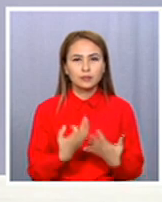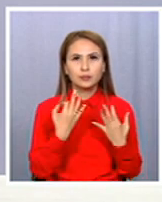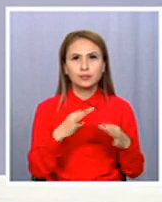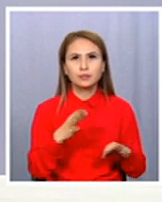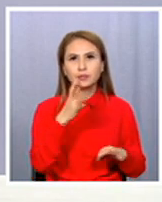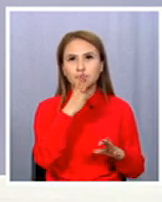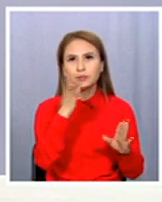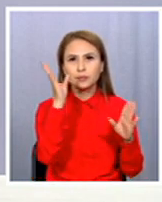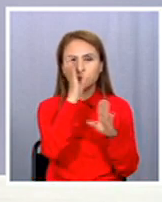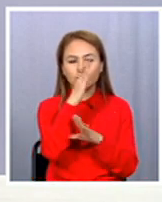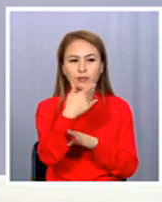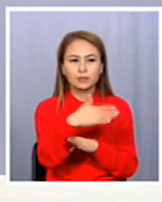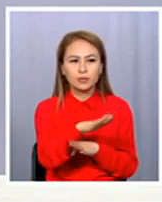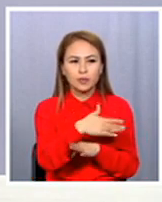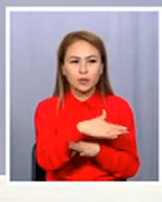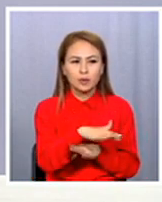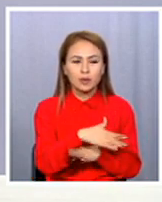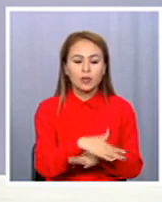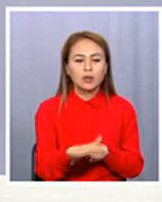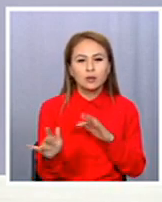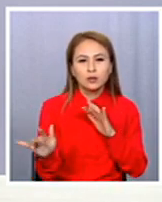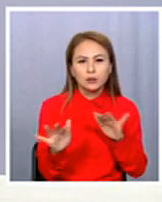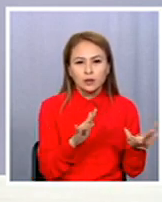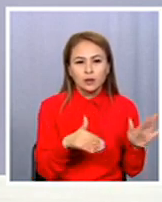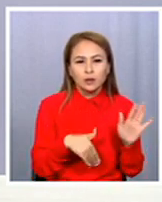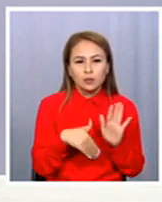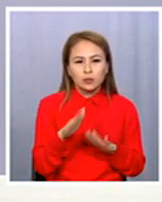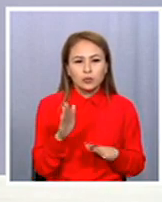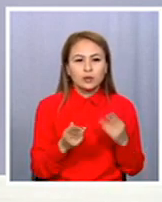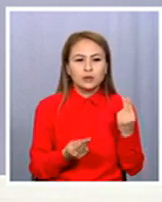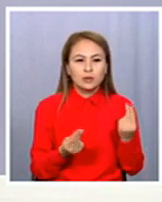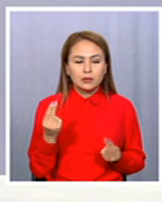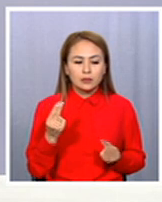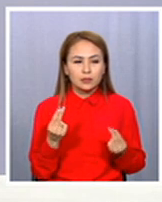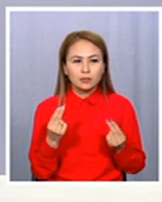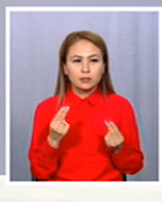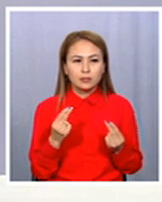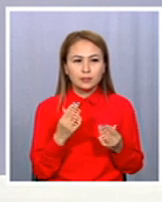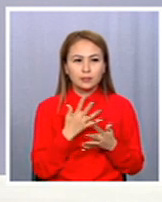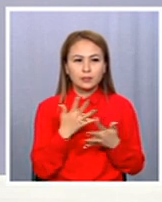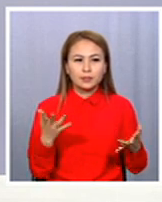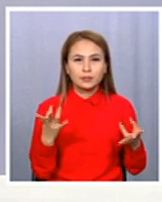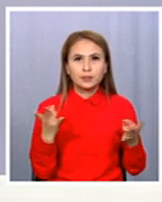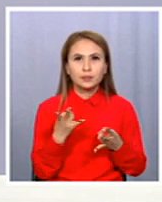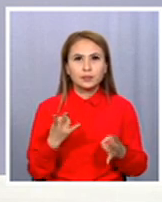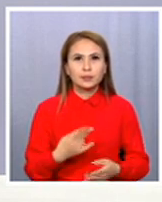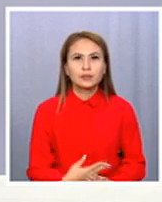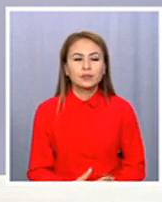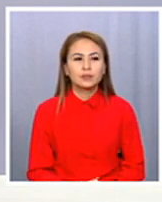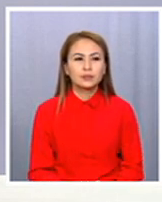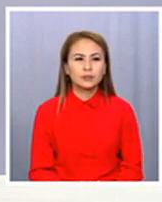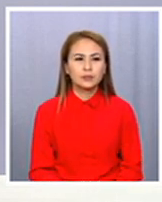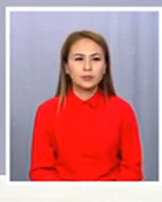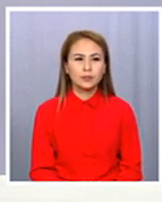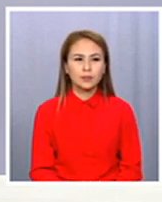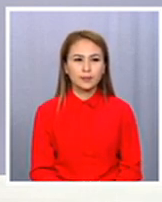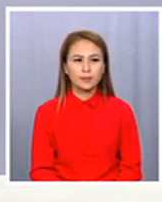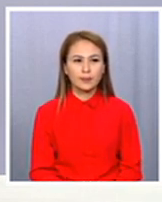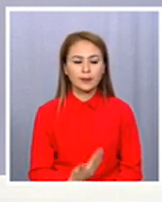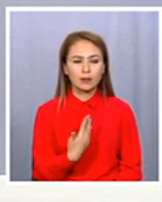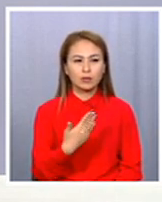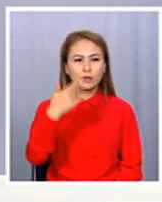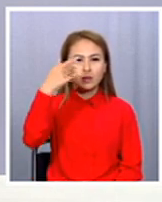таза ауада серуендеуге, қимыл қозғалыс көп ойындар ойнауға арнауымыз қажет. Міне осы ережелерді,